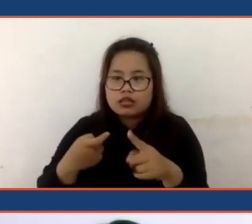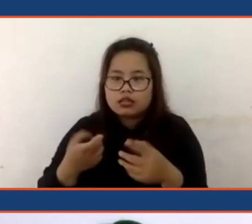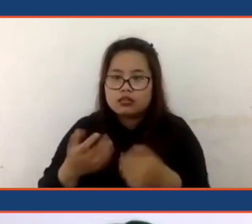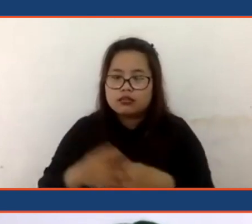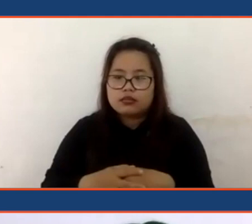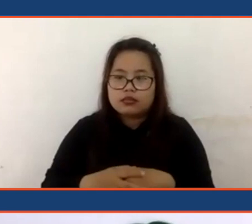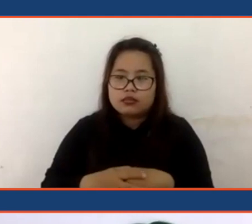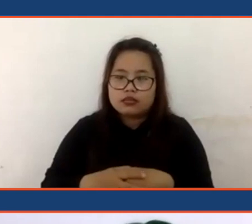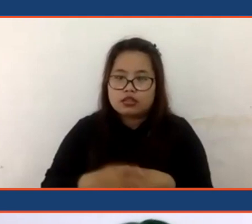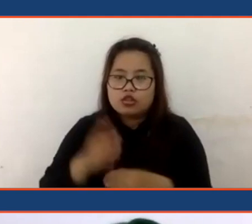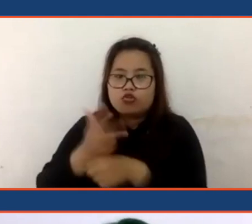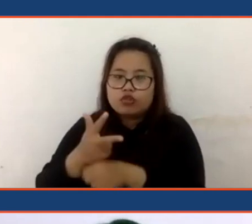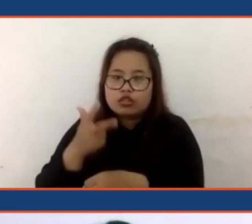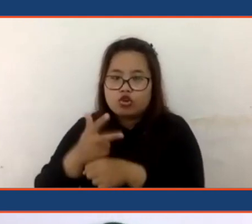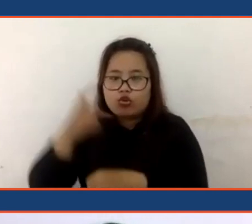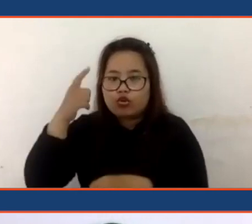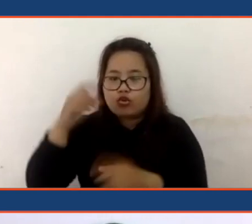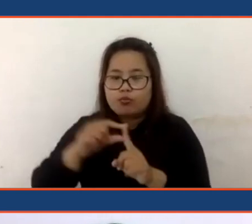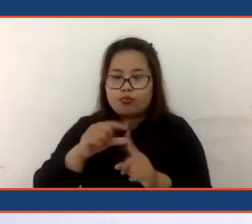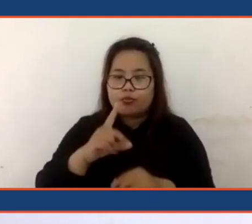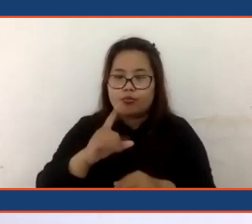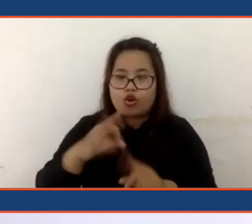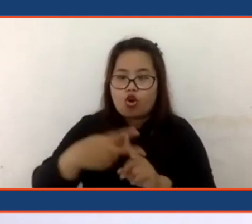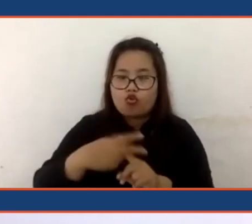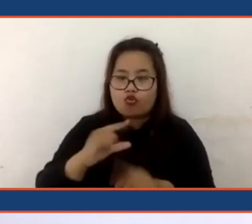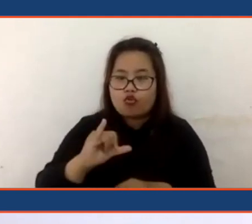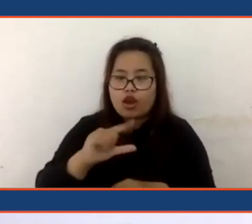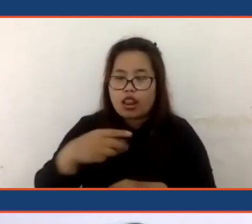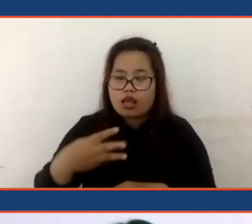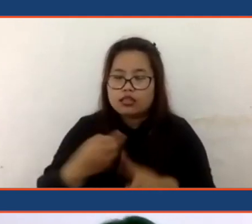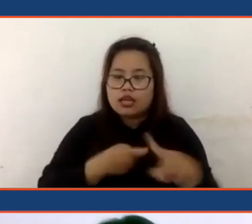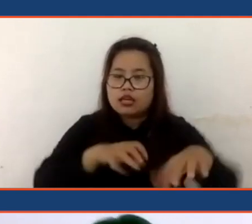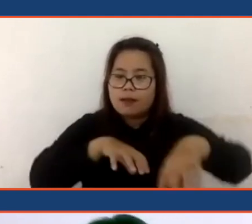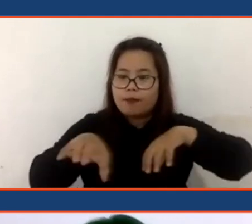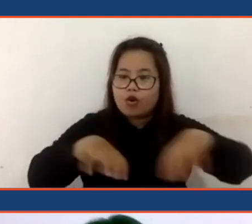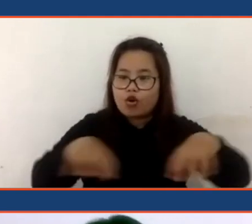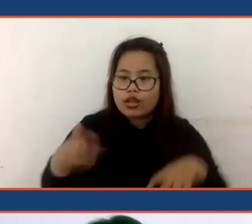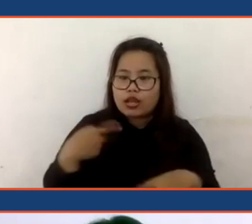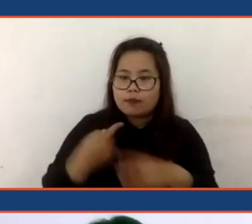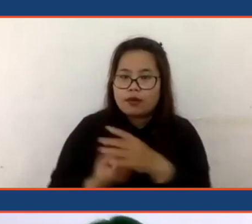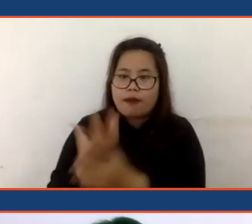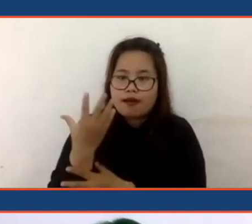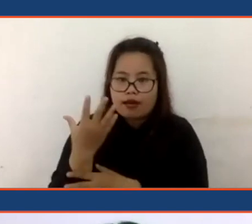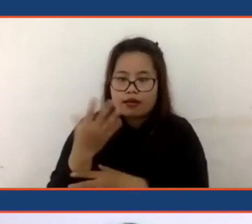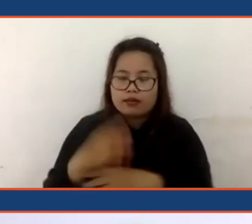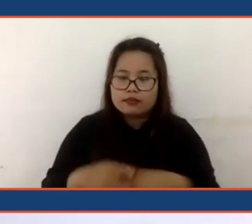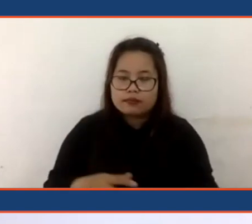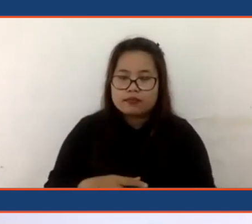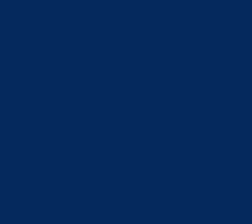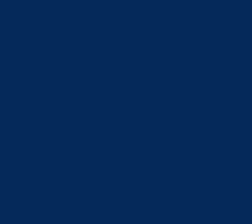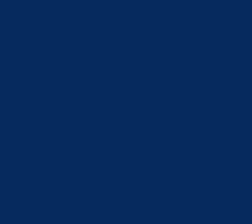Hai HAM hoodie sensori story book ini saya kembalikan ke Mas Tommy